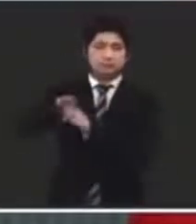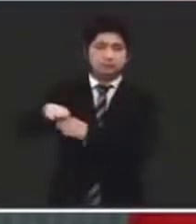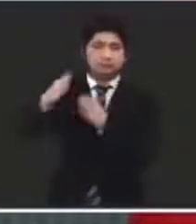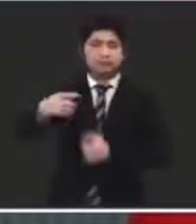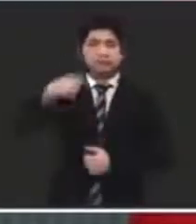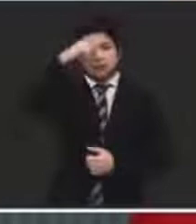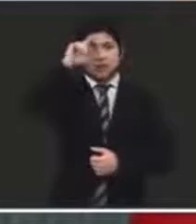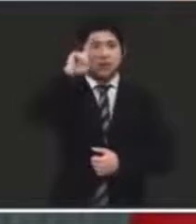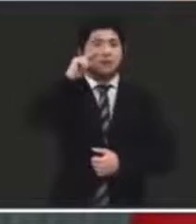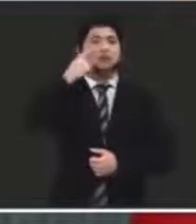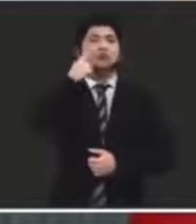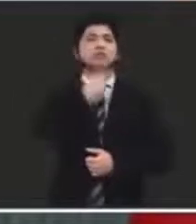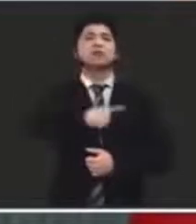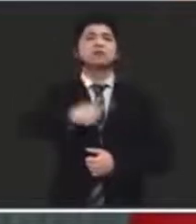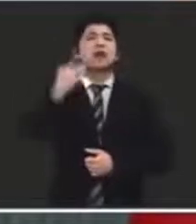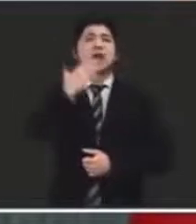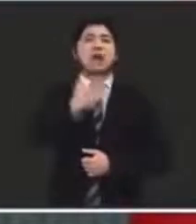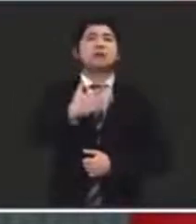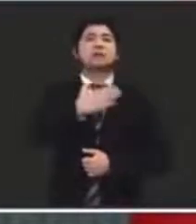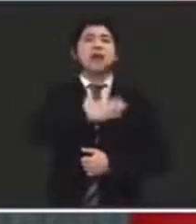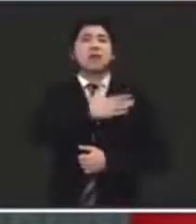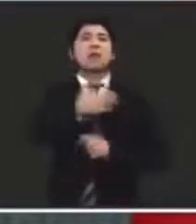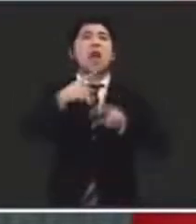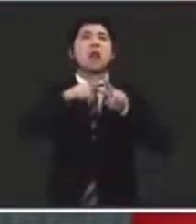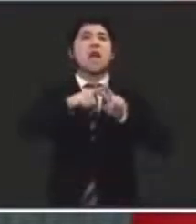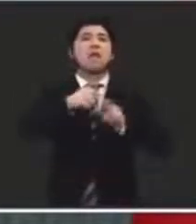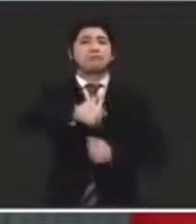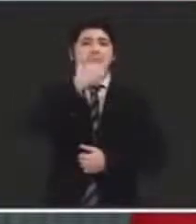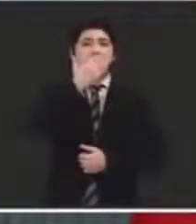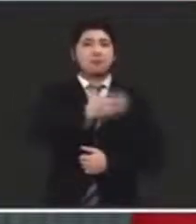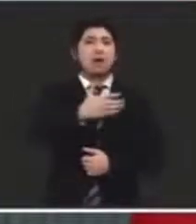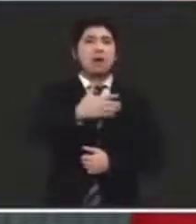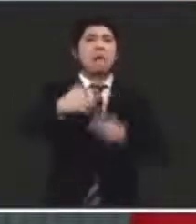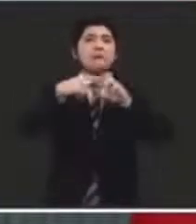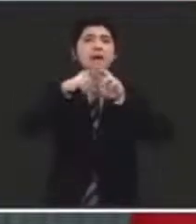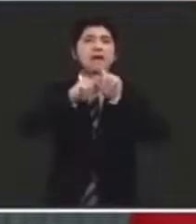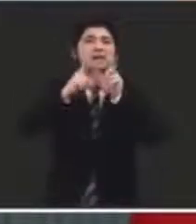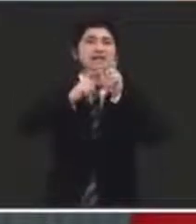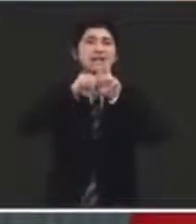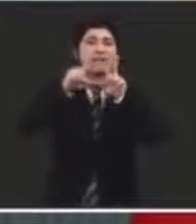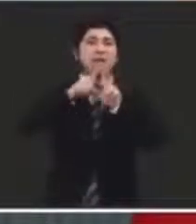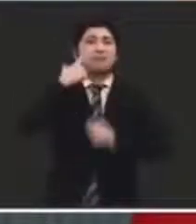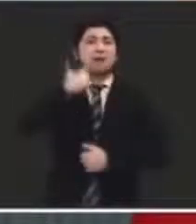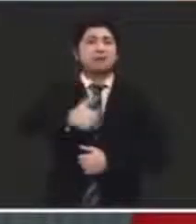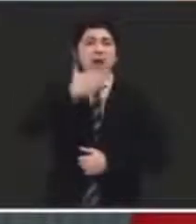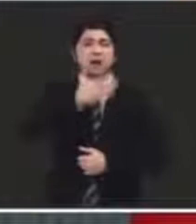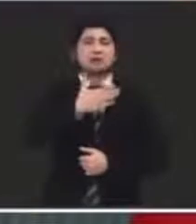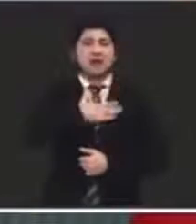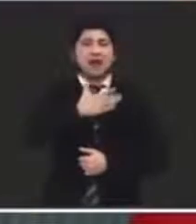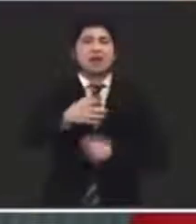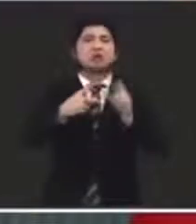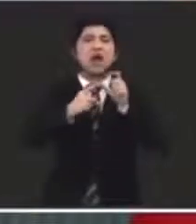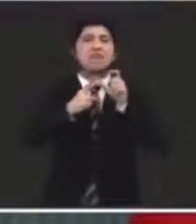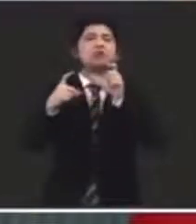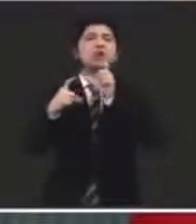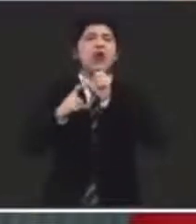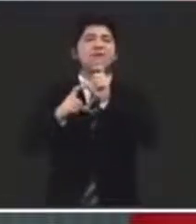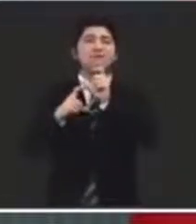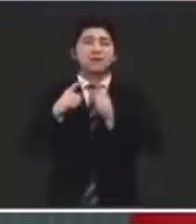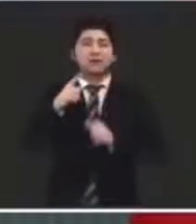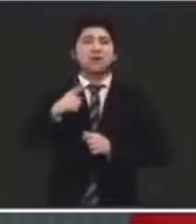Azerbaycan cumhurbaşkanı Sayın Ali'yi Pakistan Başbakanı Sayın Şahbaz Şerif